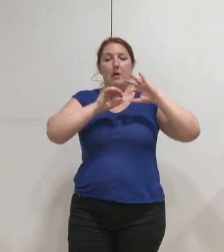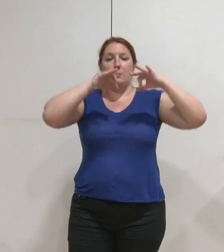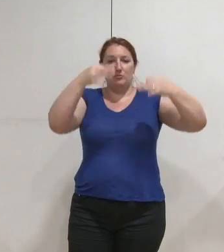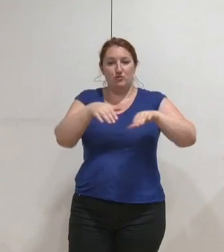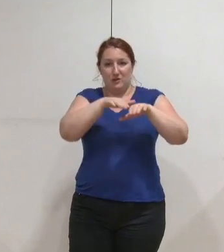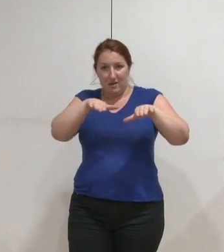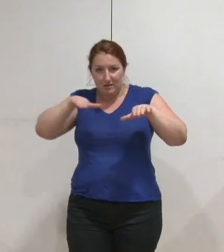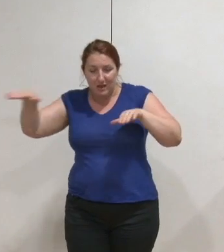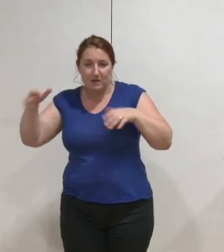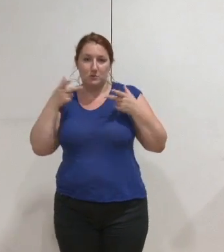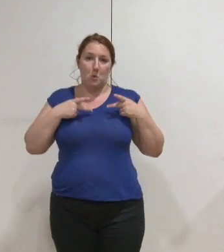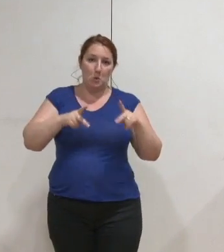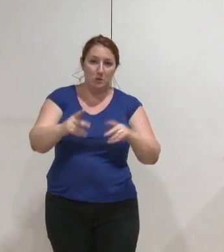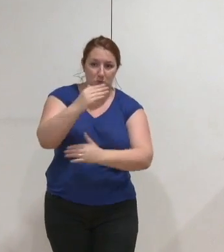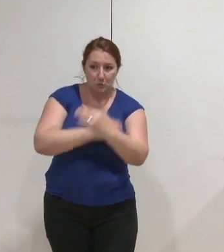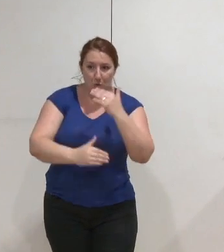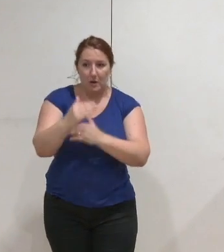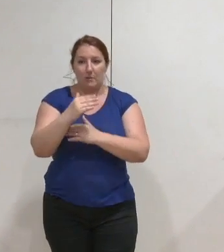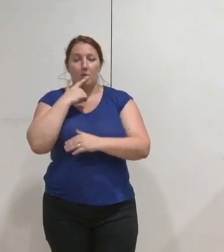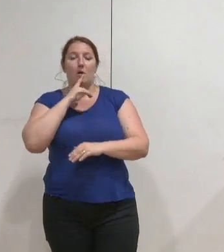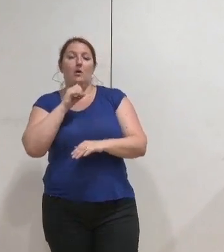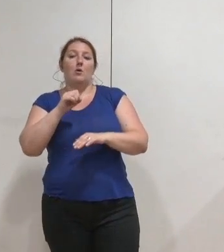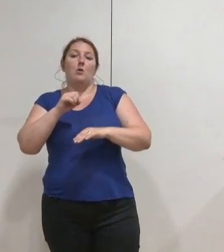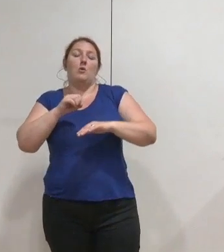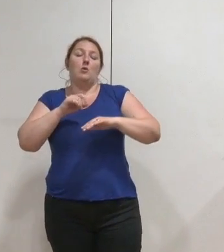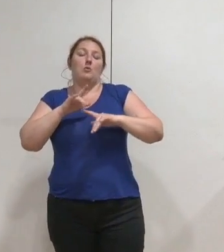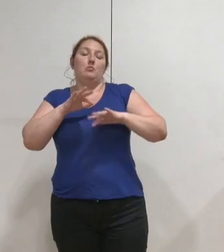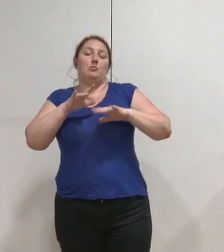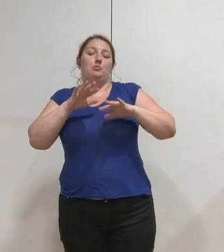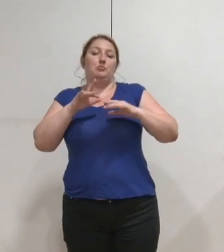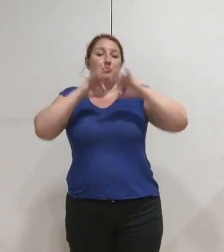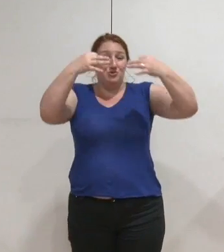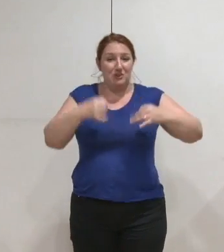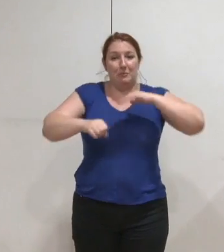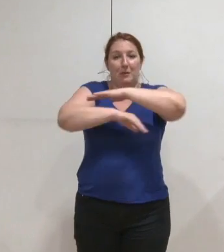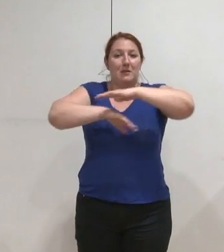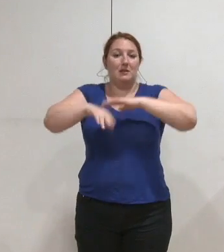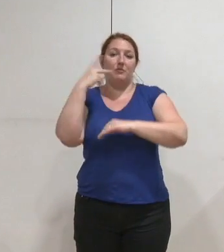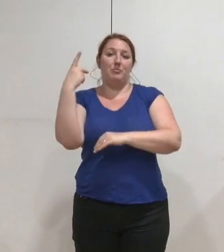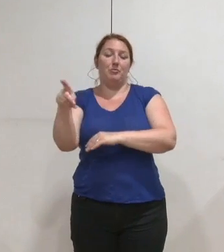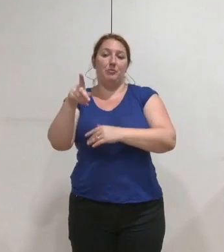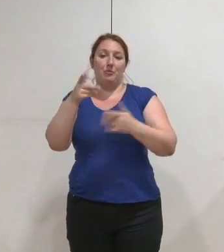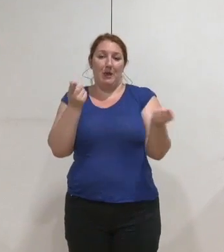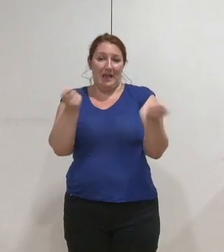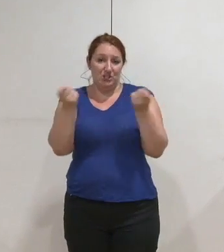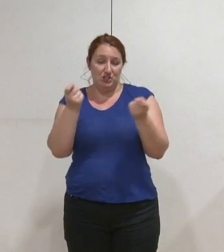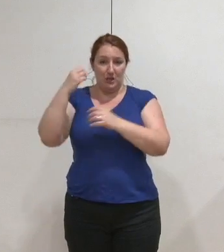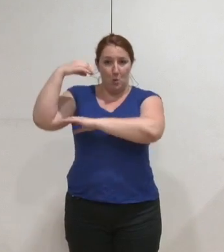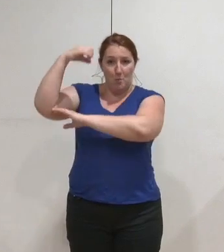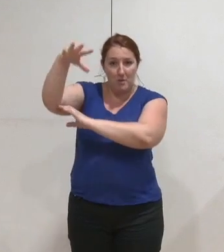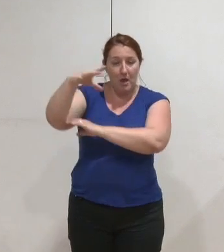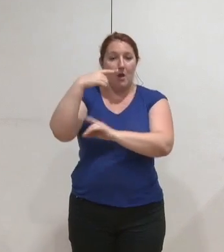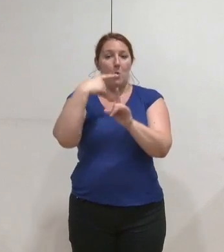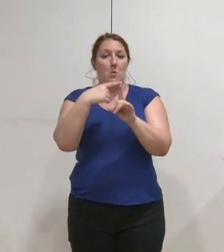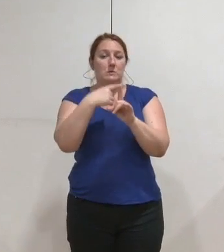programme la création du budget primitif de la régie lumière et la clôture de la Régie des EAU de Grenoble